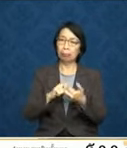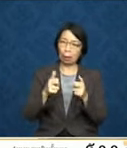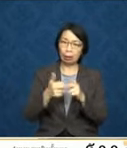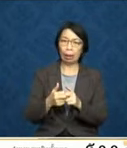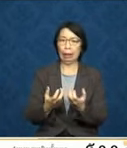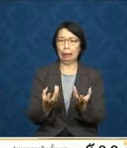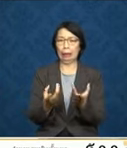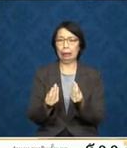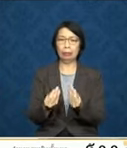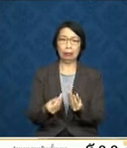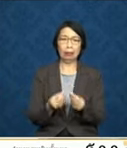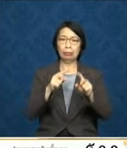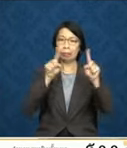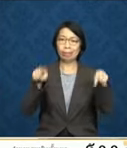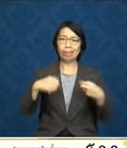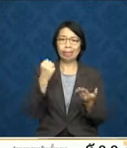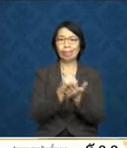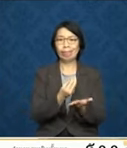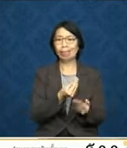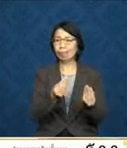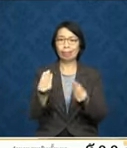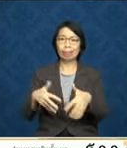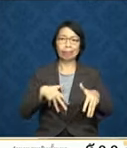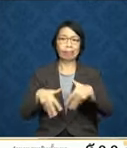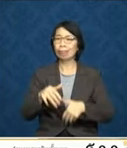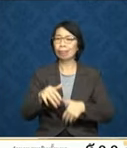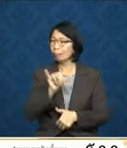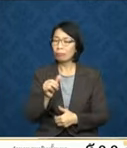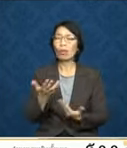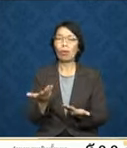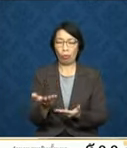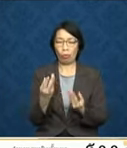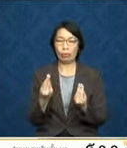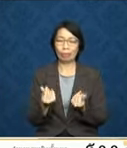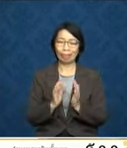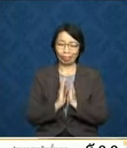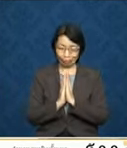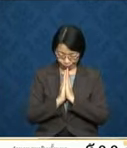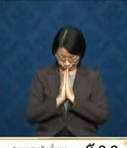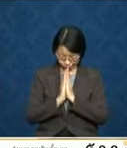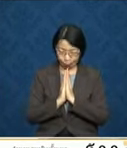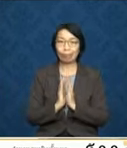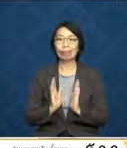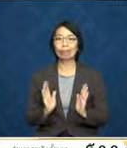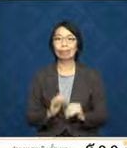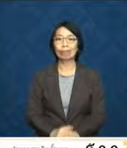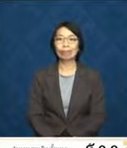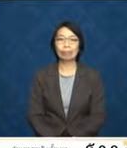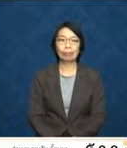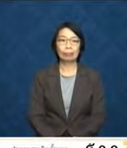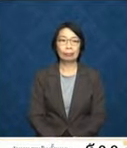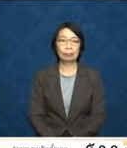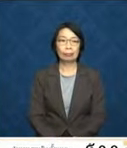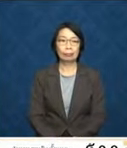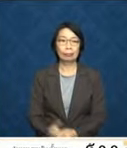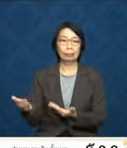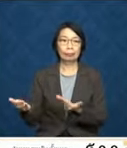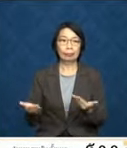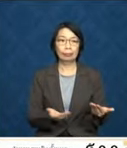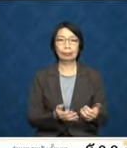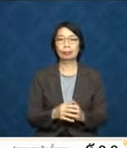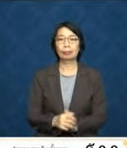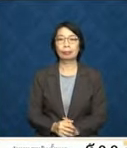ที่ดินซึ่งเป็นปัญหาสำคัญของพ่อแม่พี่น้องประชาชนด้วยค่ะขอบพระคุณค่ะ ต่อไปก็เชิญคุณภาค